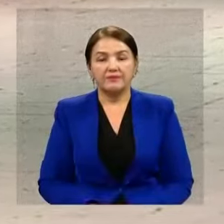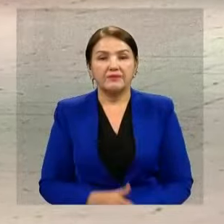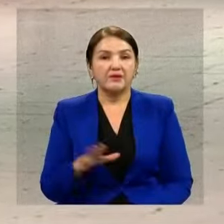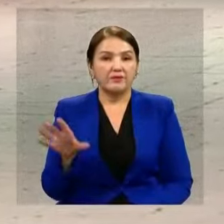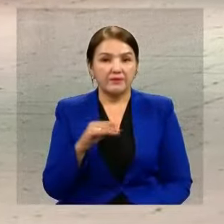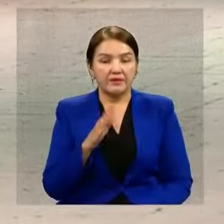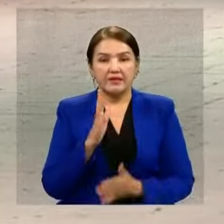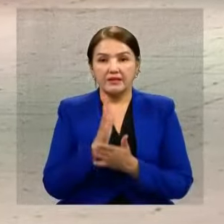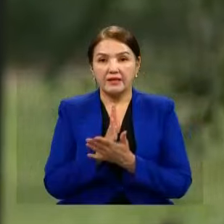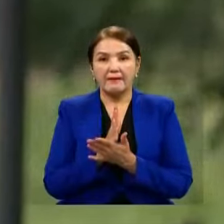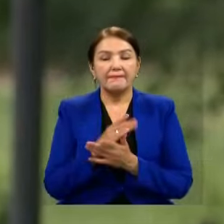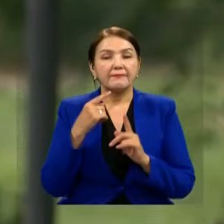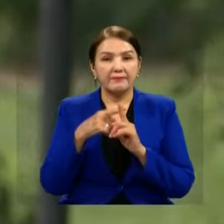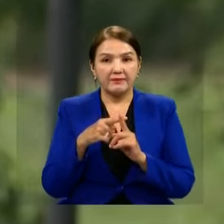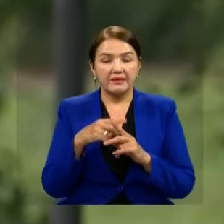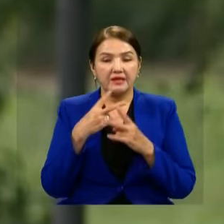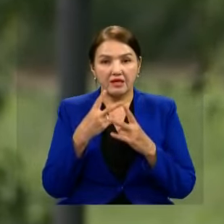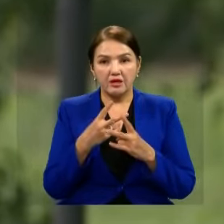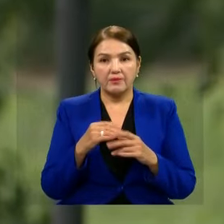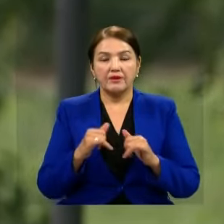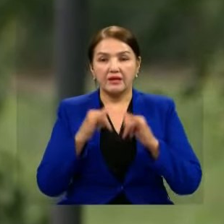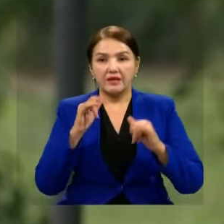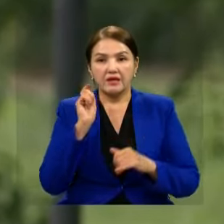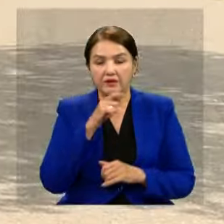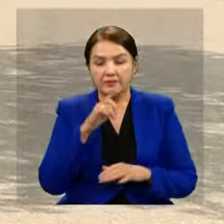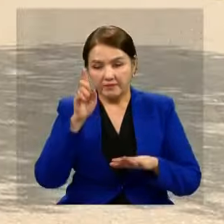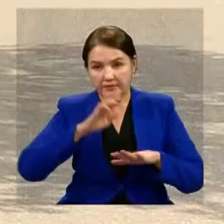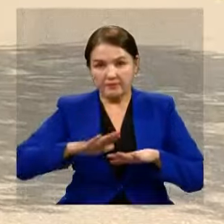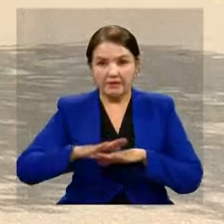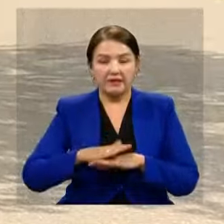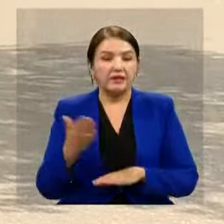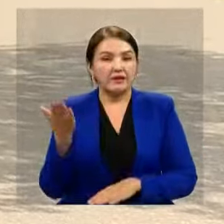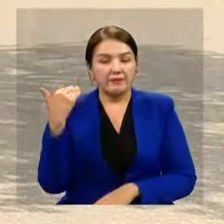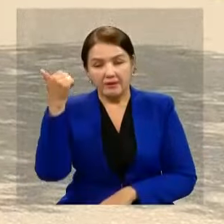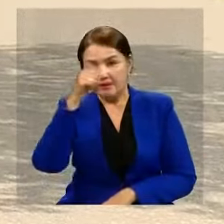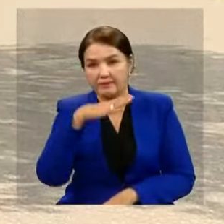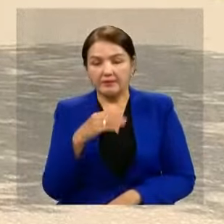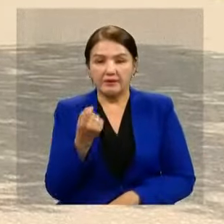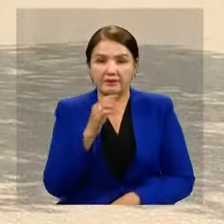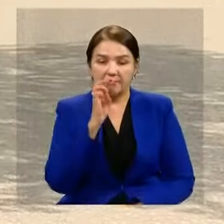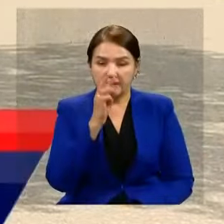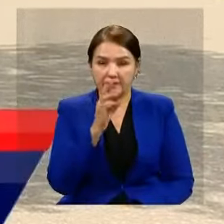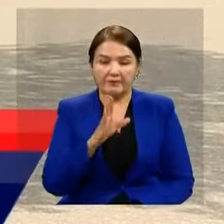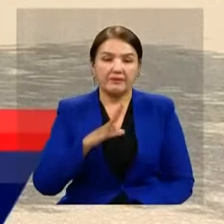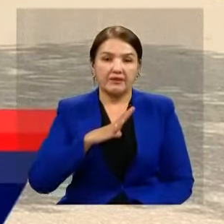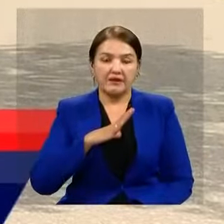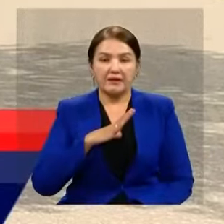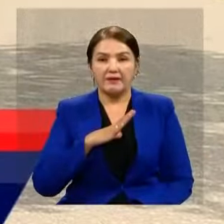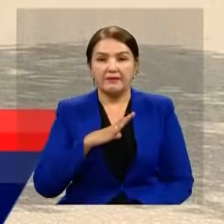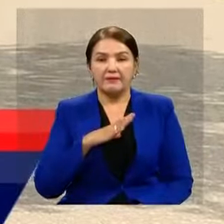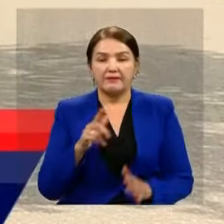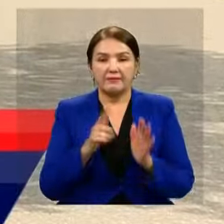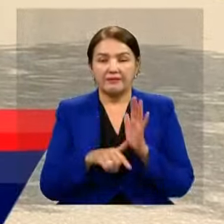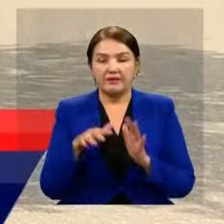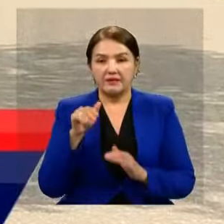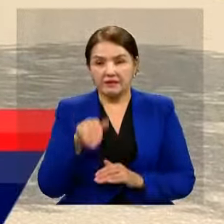Все это, естественно, положительно сказывается на развитии экономики страны. В прошлом году минимальная заработная плата в стране составляла